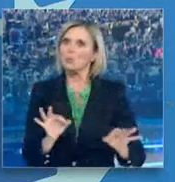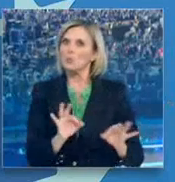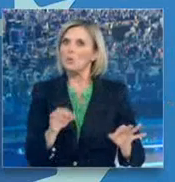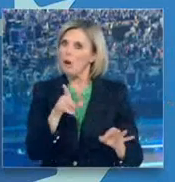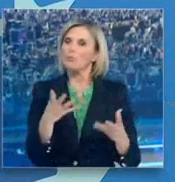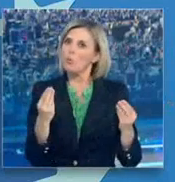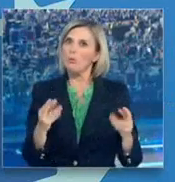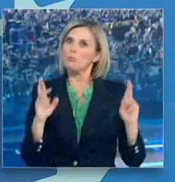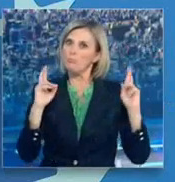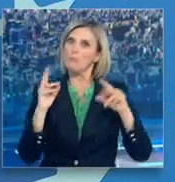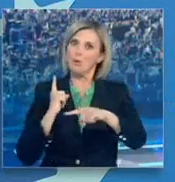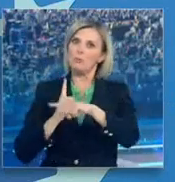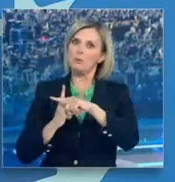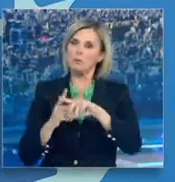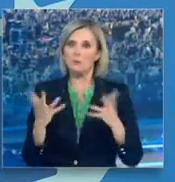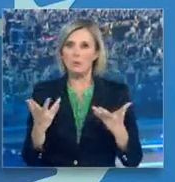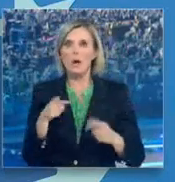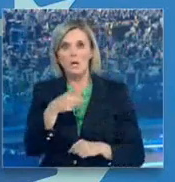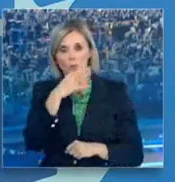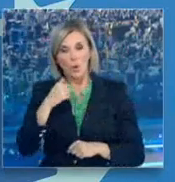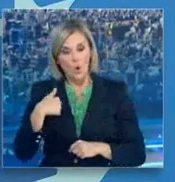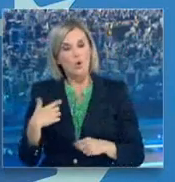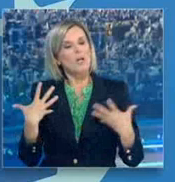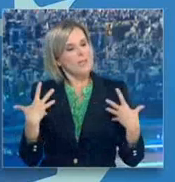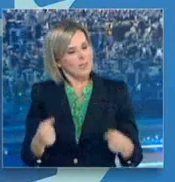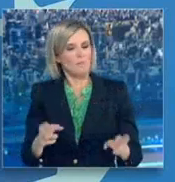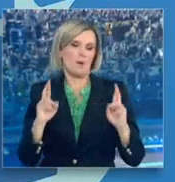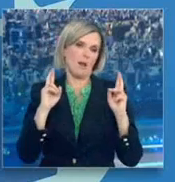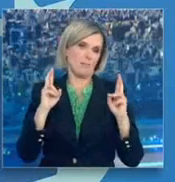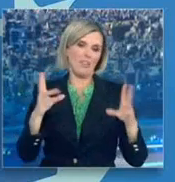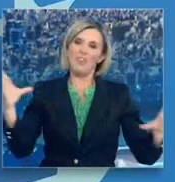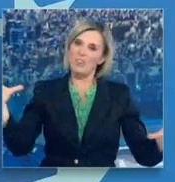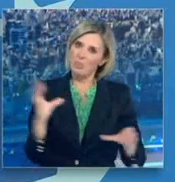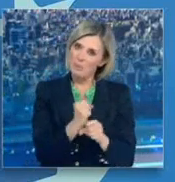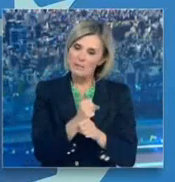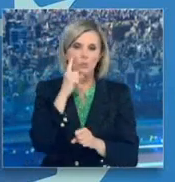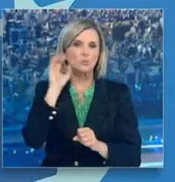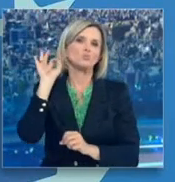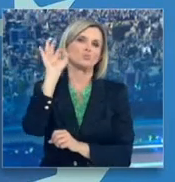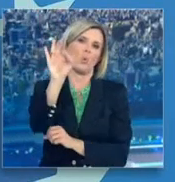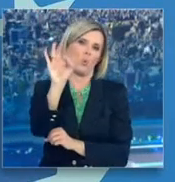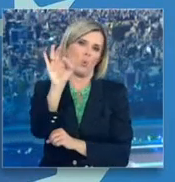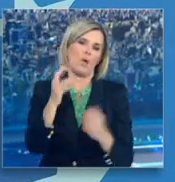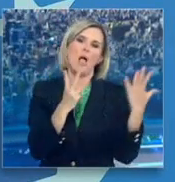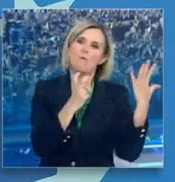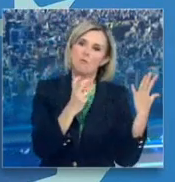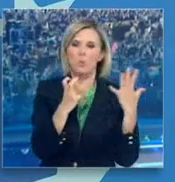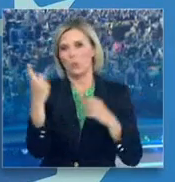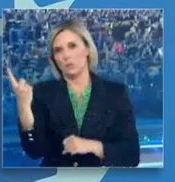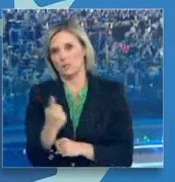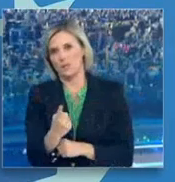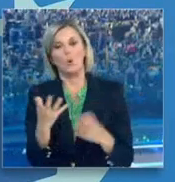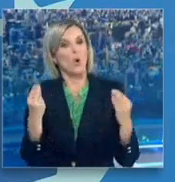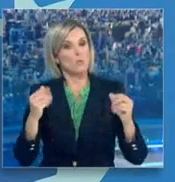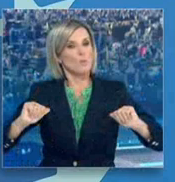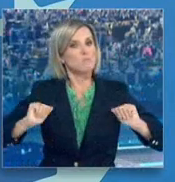αυτό είναι εξαιρετικά θετικό. Και γι' αυτό και τελικά είμαι αισιόδοξος ότι θα πετύχουμε τους στόχους μας. Και βέβαια, υπάρχουν μια σειρά από πρωτοβουλίες οι